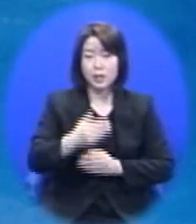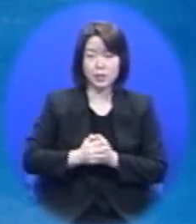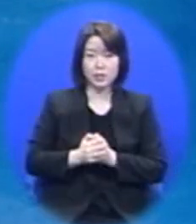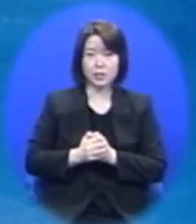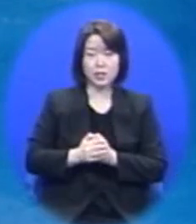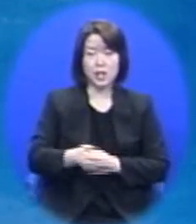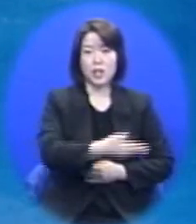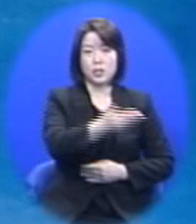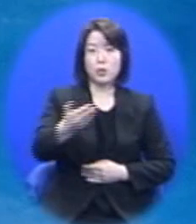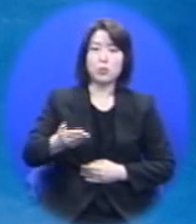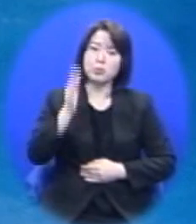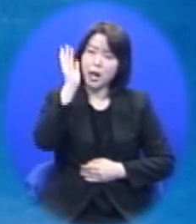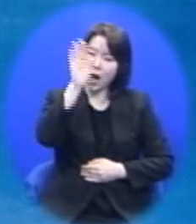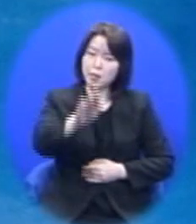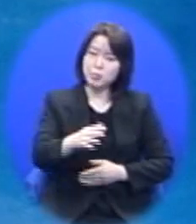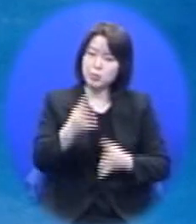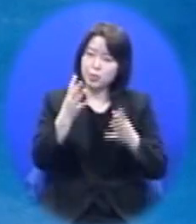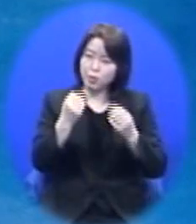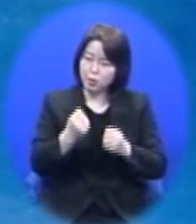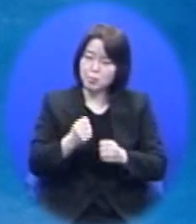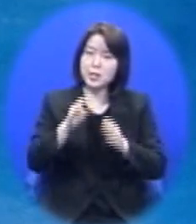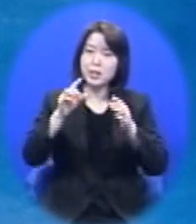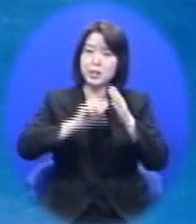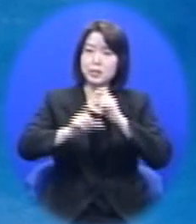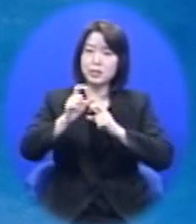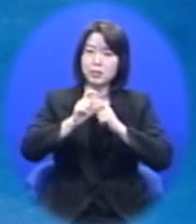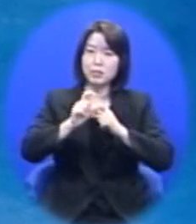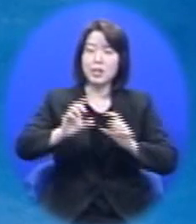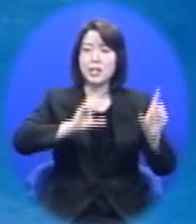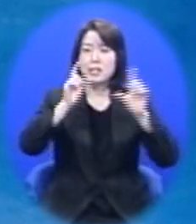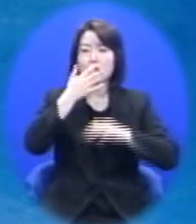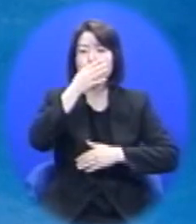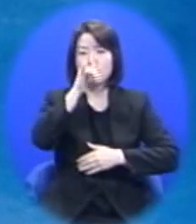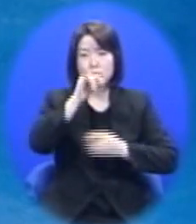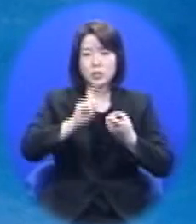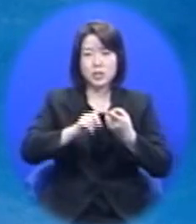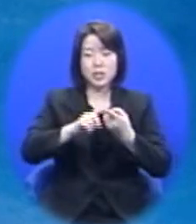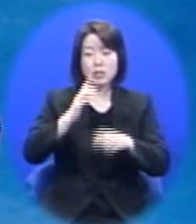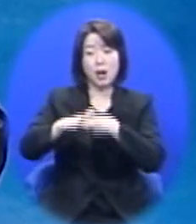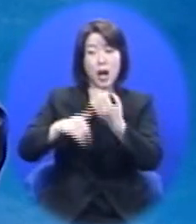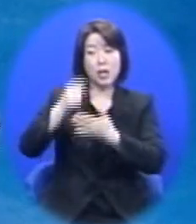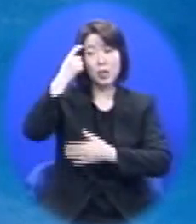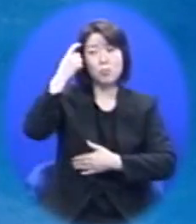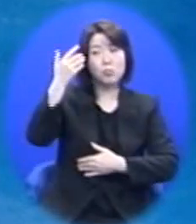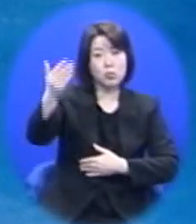더 살게 될지 하나님께 꼭 물어봐야 압니까?